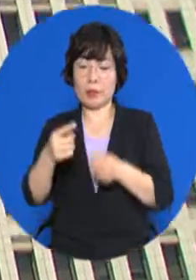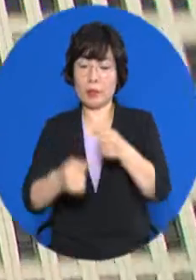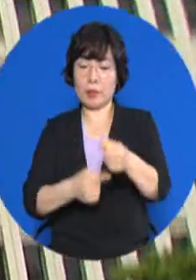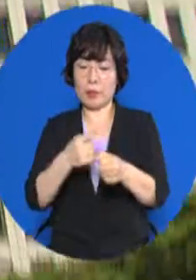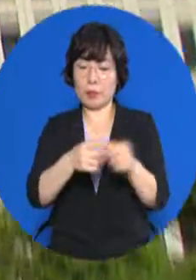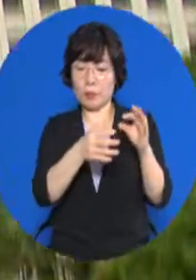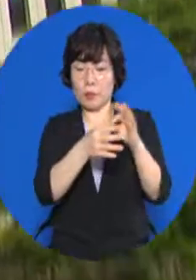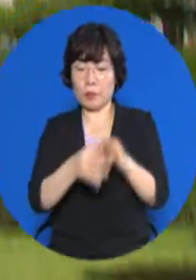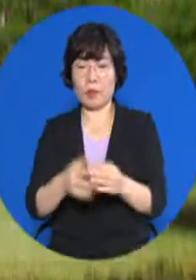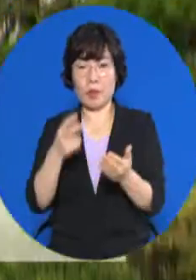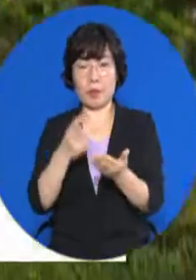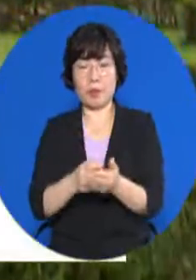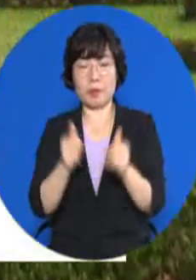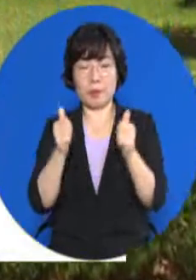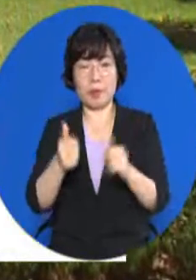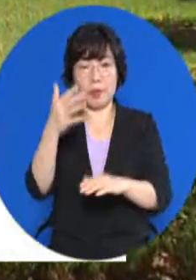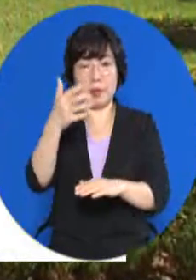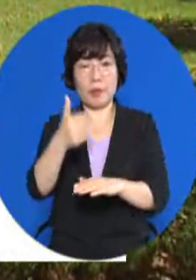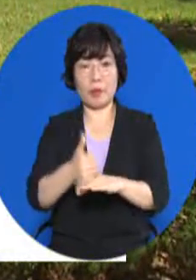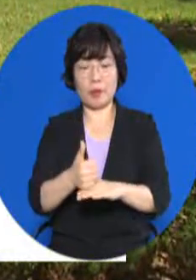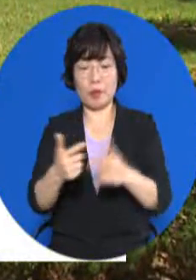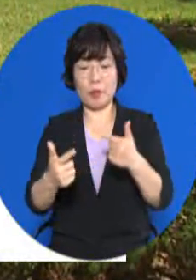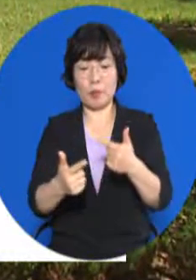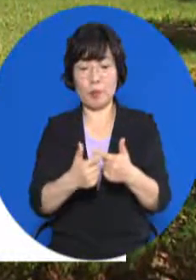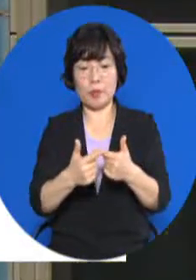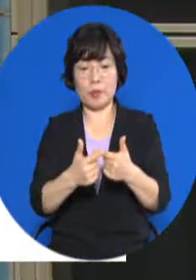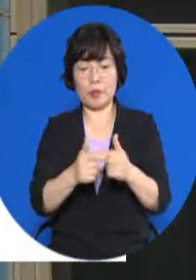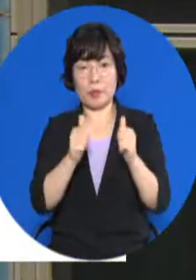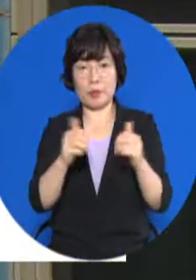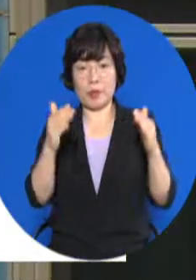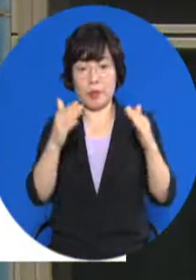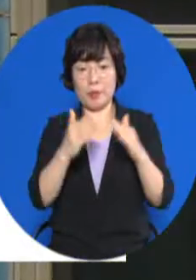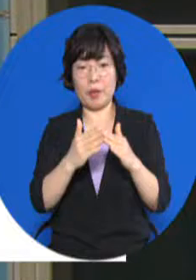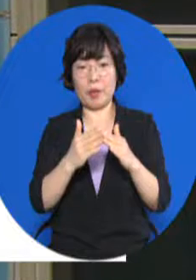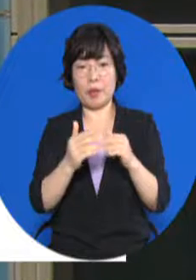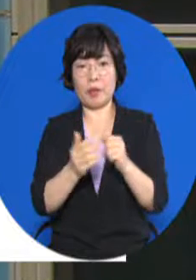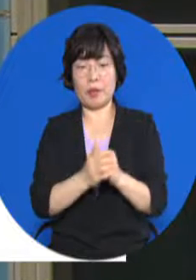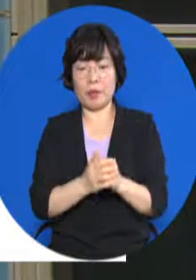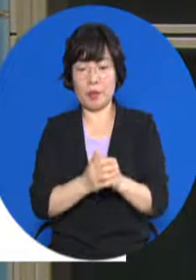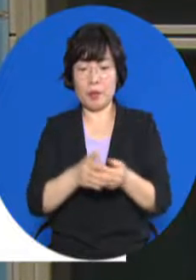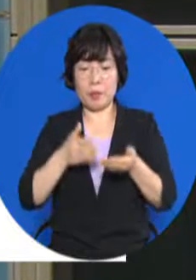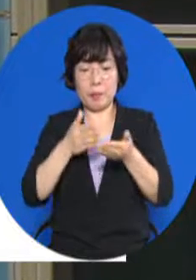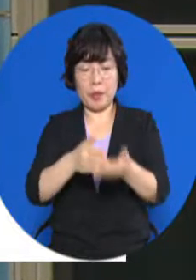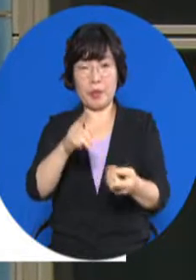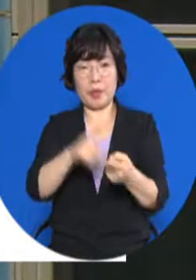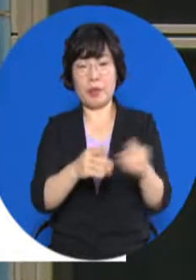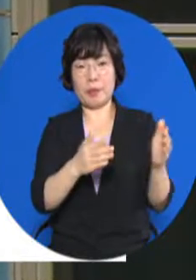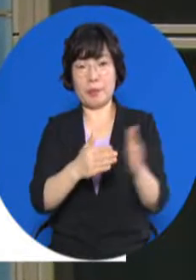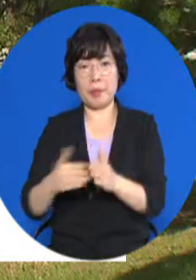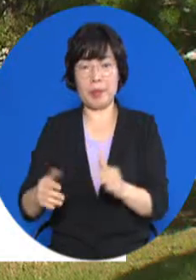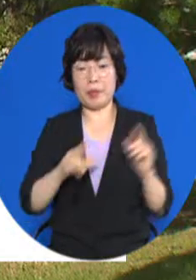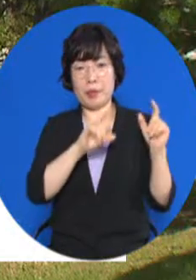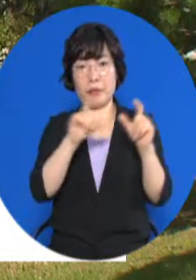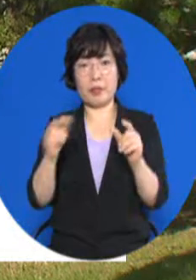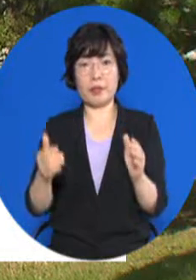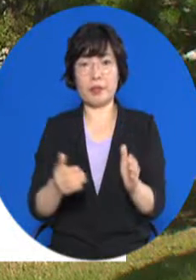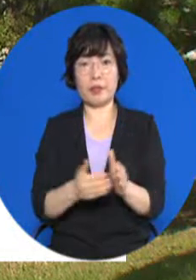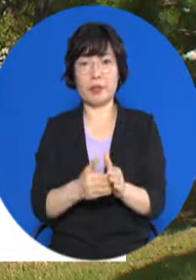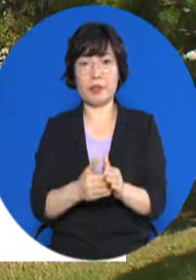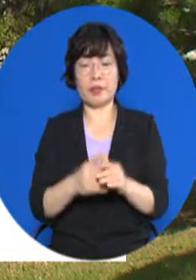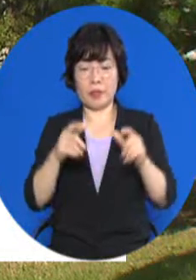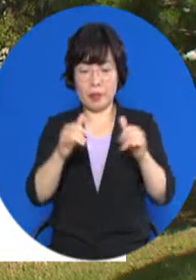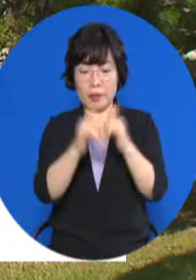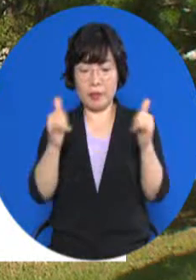1년여가 넘는 법정 공방 끝에 부산지법 제1행정부는 원고 측 청구 기각 판결을 내렸습니다.